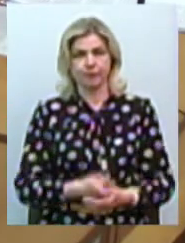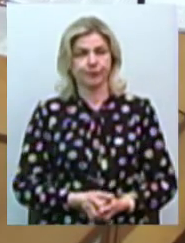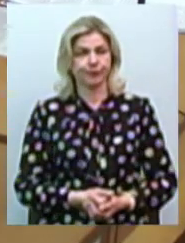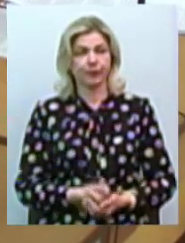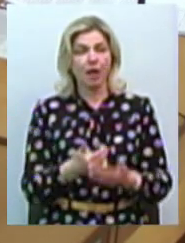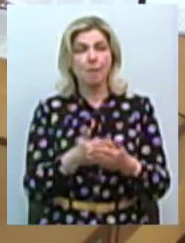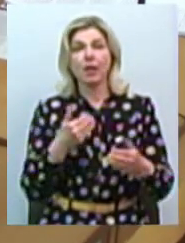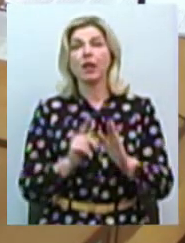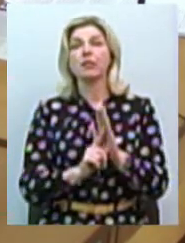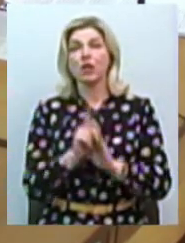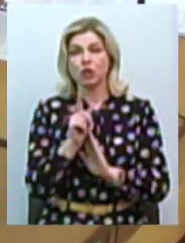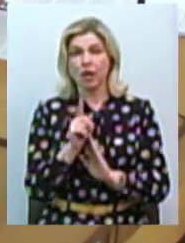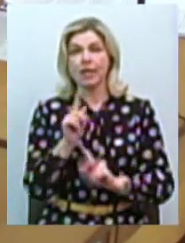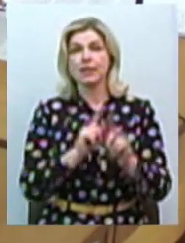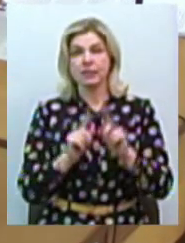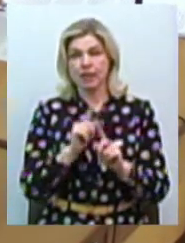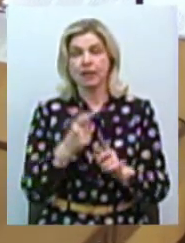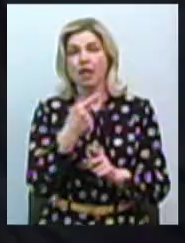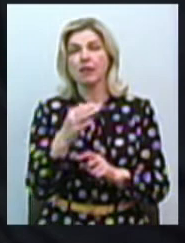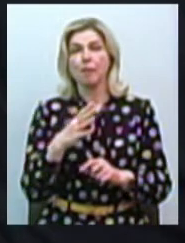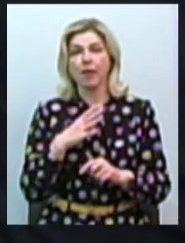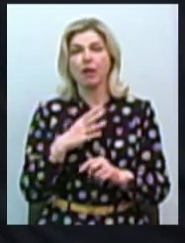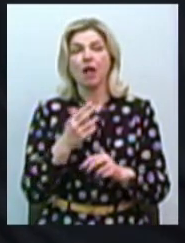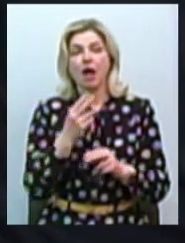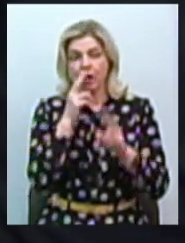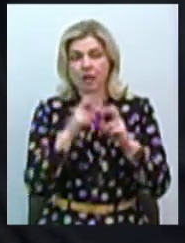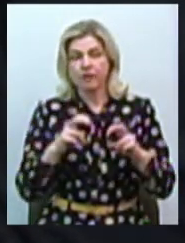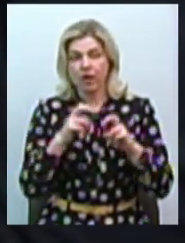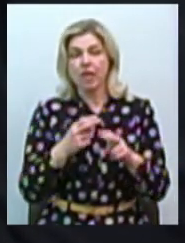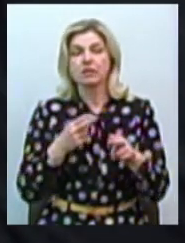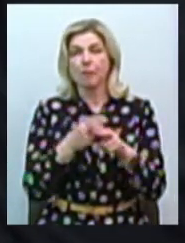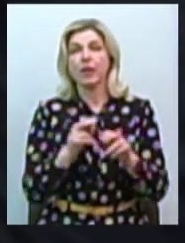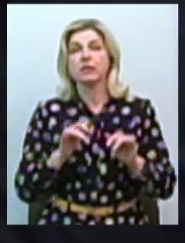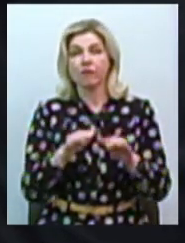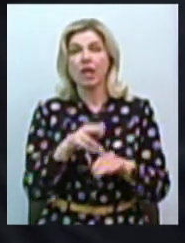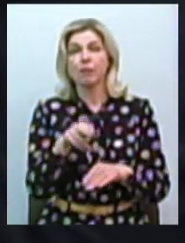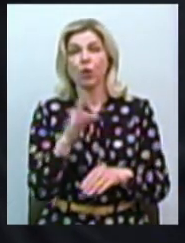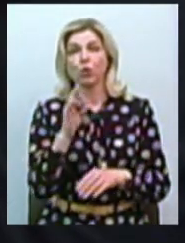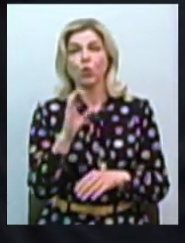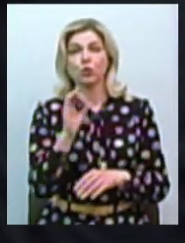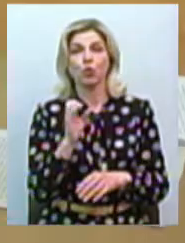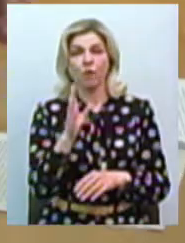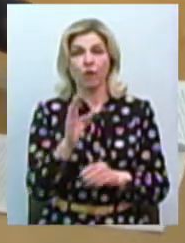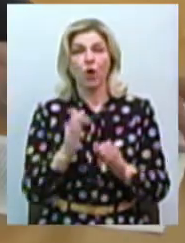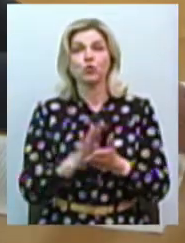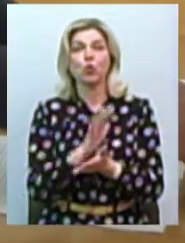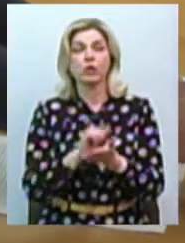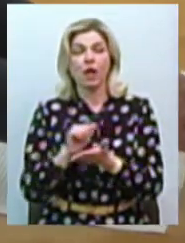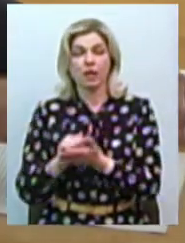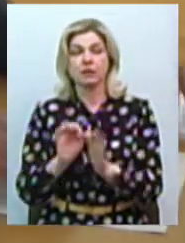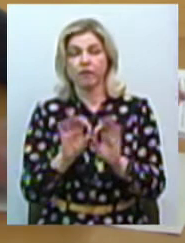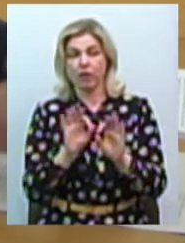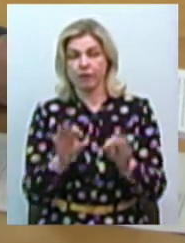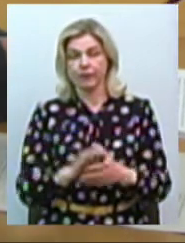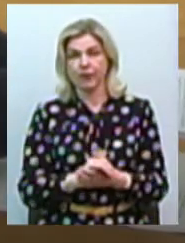Перед початком засідання, на якому розглядали запобіжний захід підозрюваному, Дмитро Носов журналістам розповів. Я не погоджуюся з